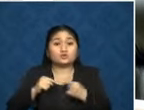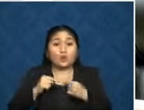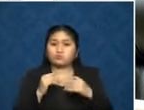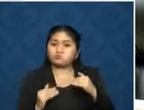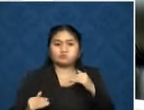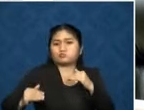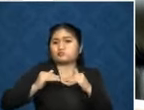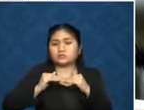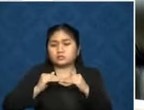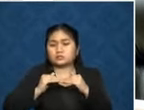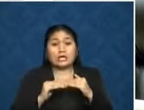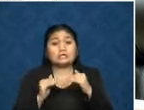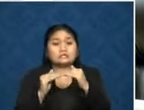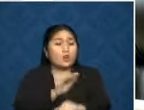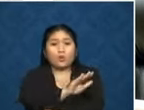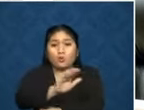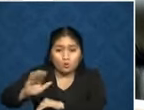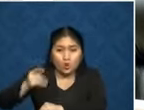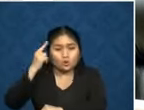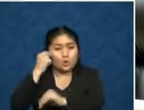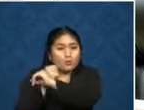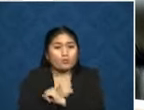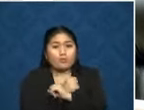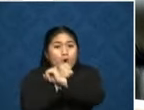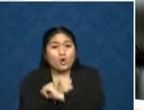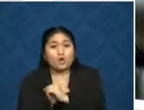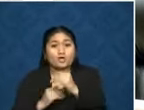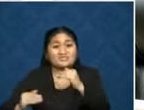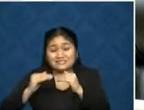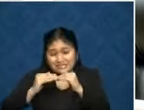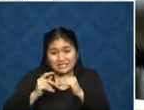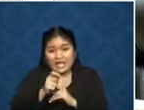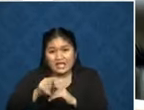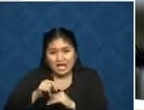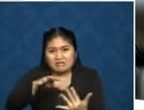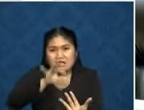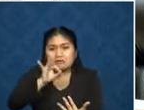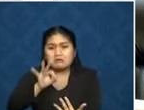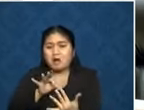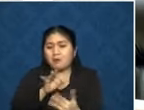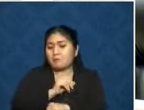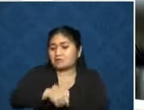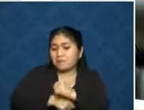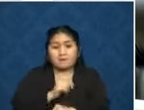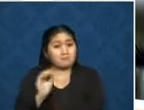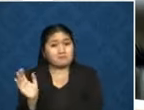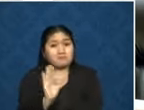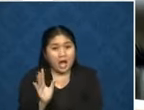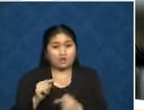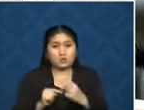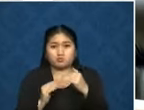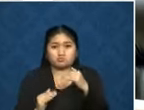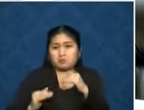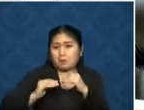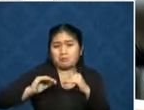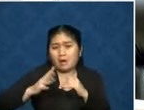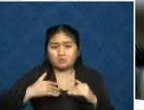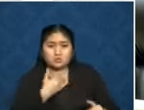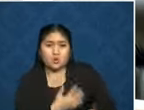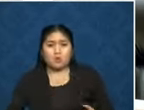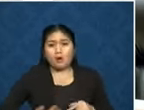อภาคและสิทธิของพลเมืองจะต้องป้องกันไม่ให้มีการใช้ AI ในการเลือกปฏิบัติหรือว่าละเมิดความยุติธรรมสุขภ